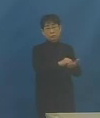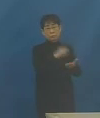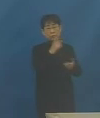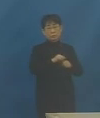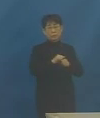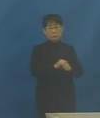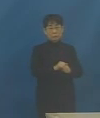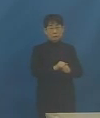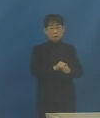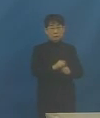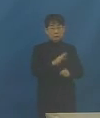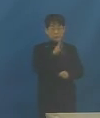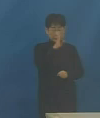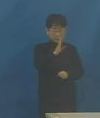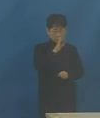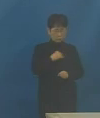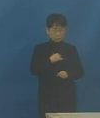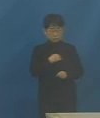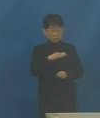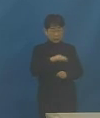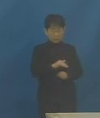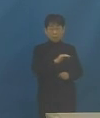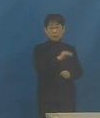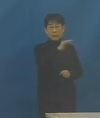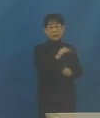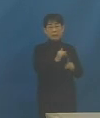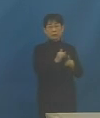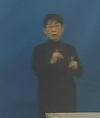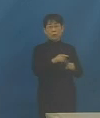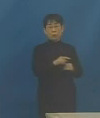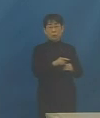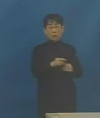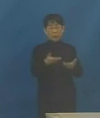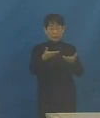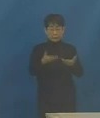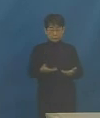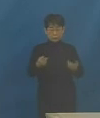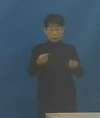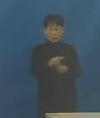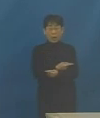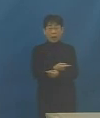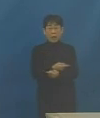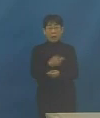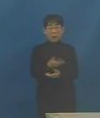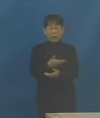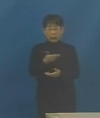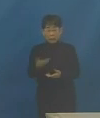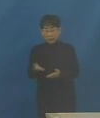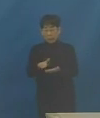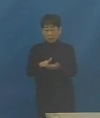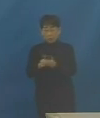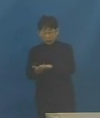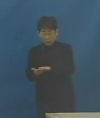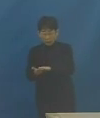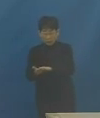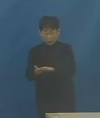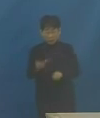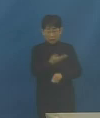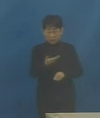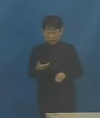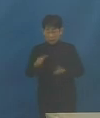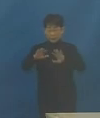高い方々がまあ重症化して場合によっては命に至ることがないように